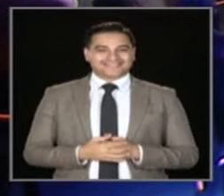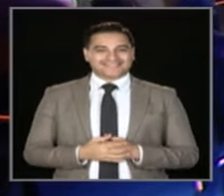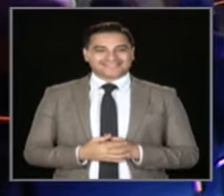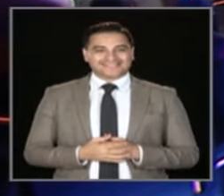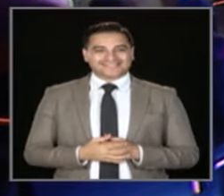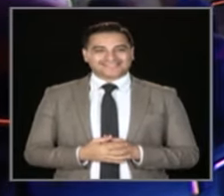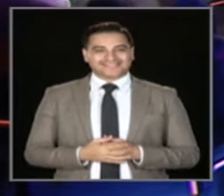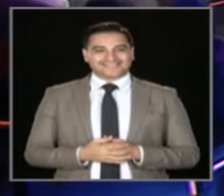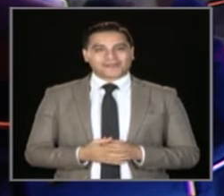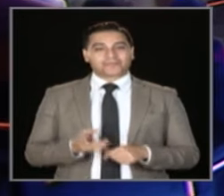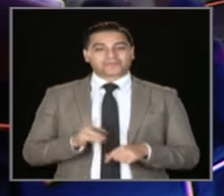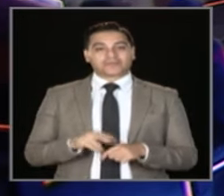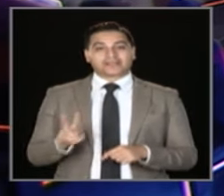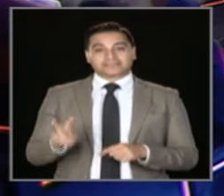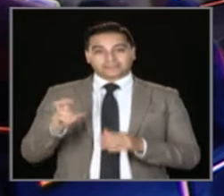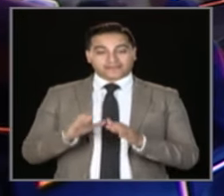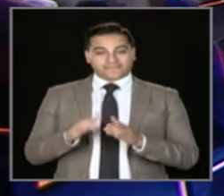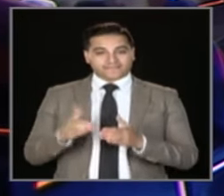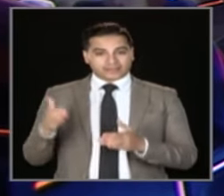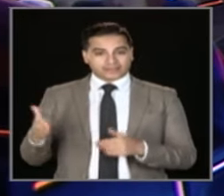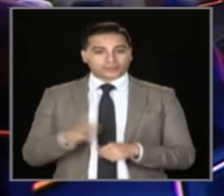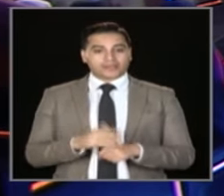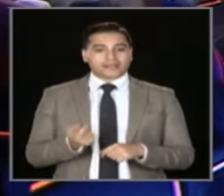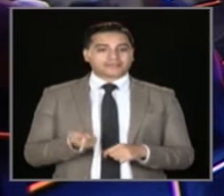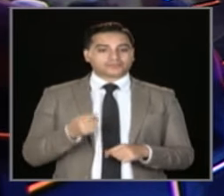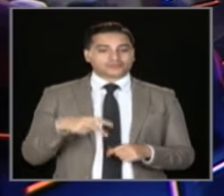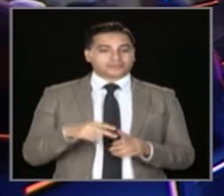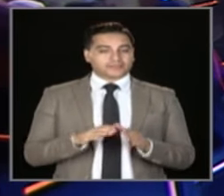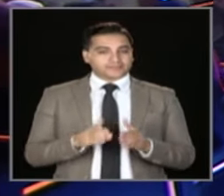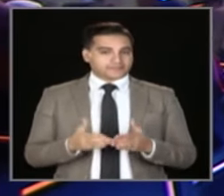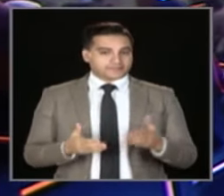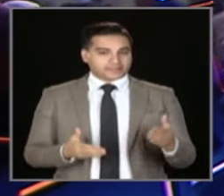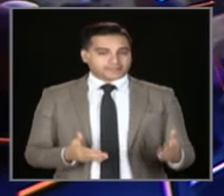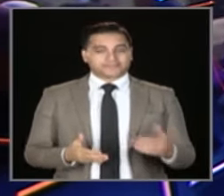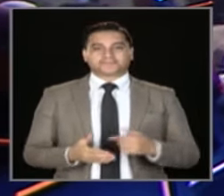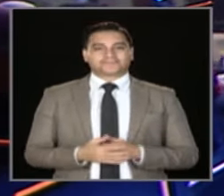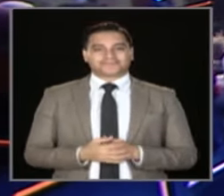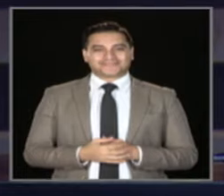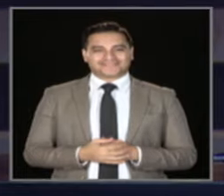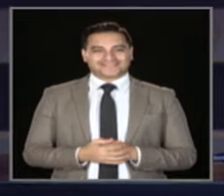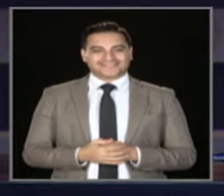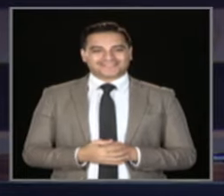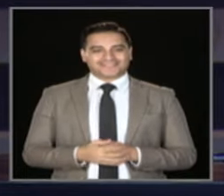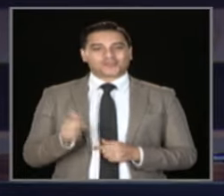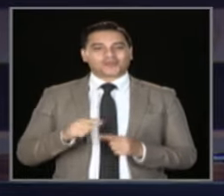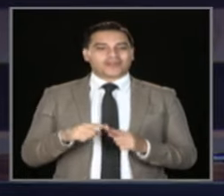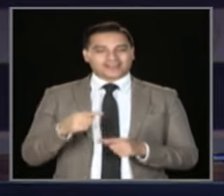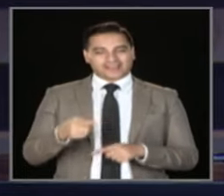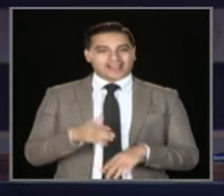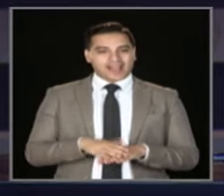اتفضلي 70 ايزيس 85 خان الخليلي دلوقتي